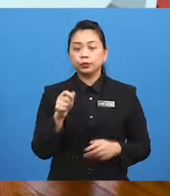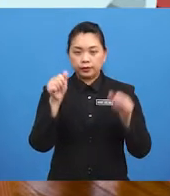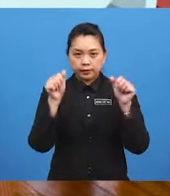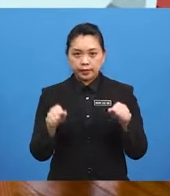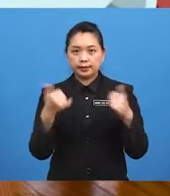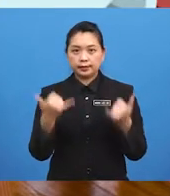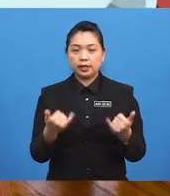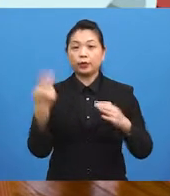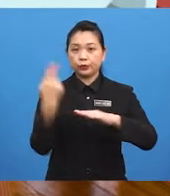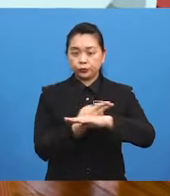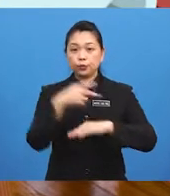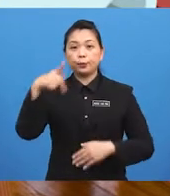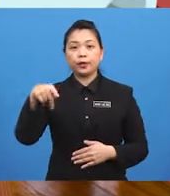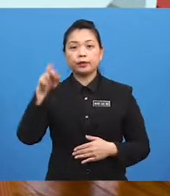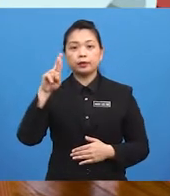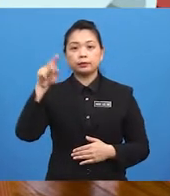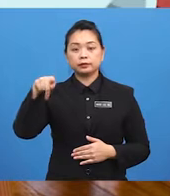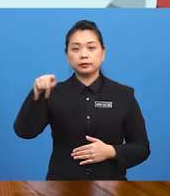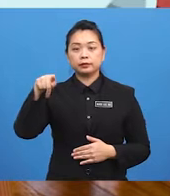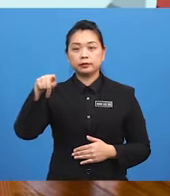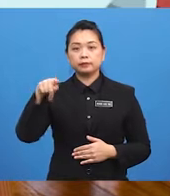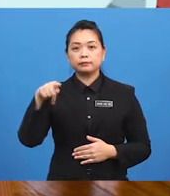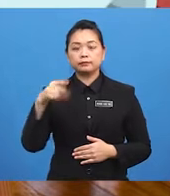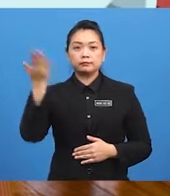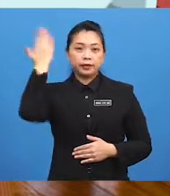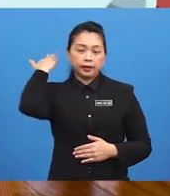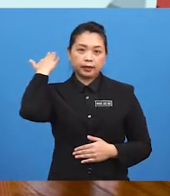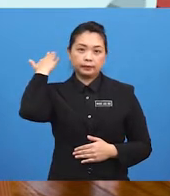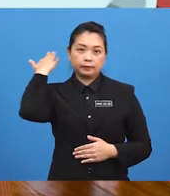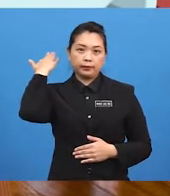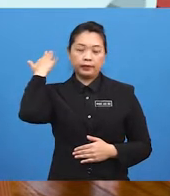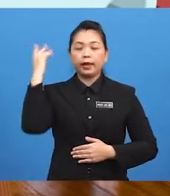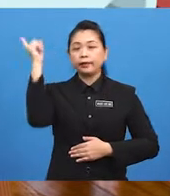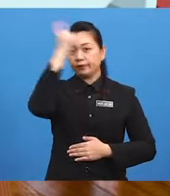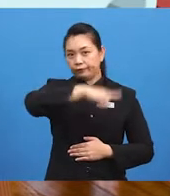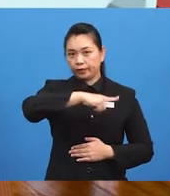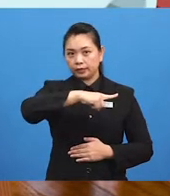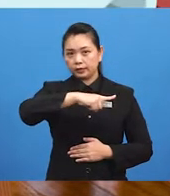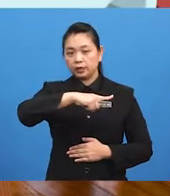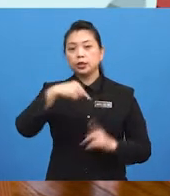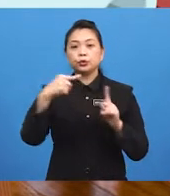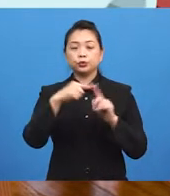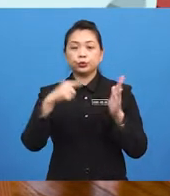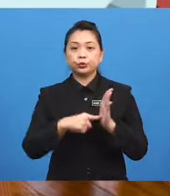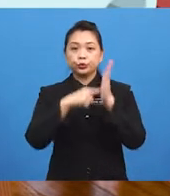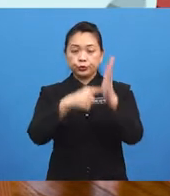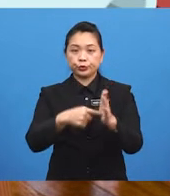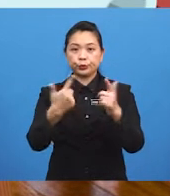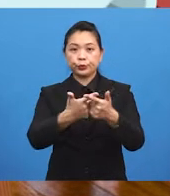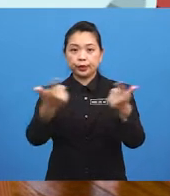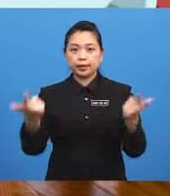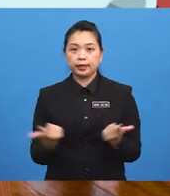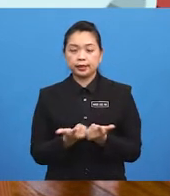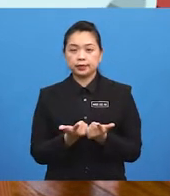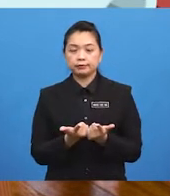use the prepositions behind and in front of to show locations